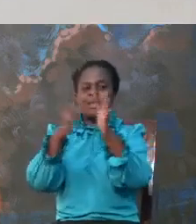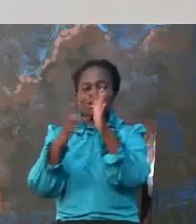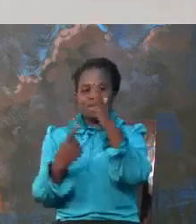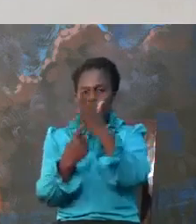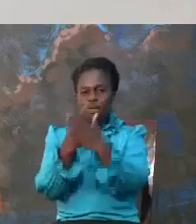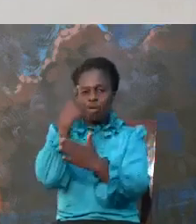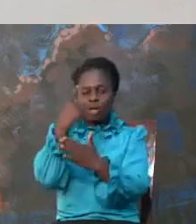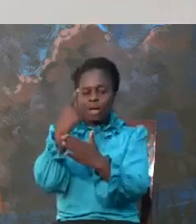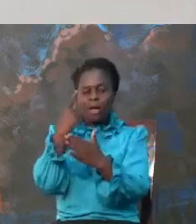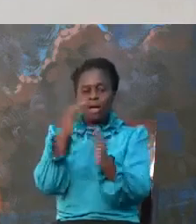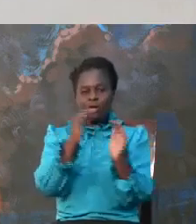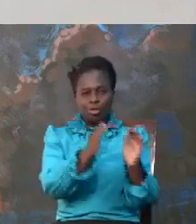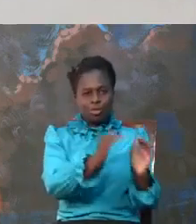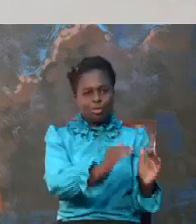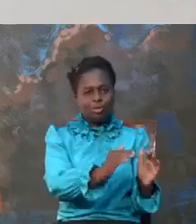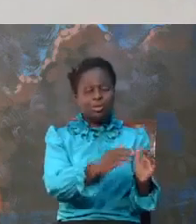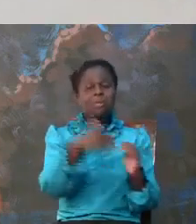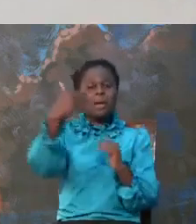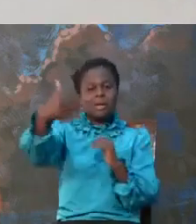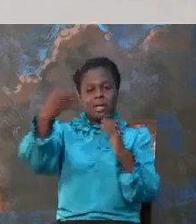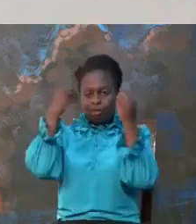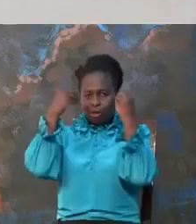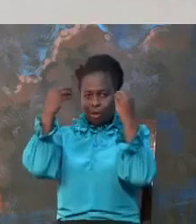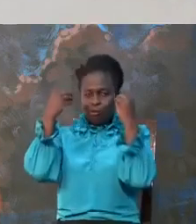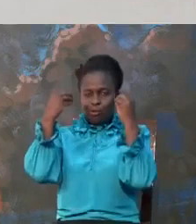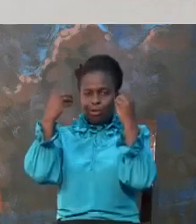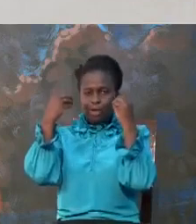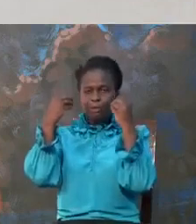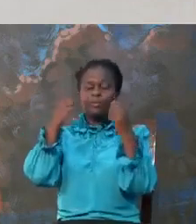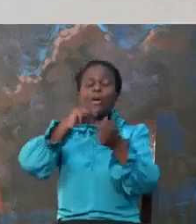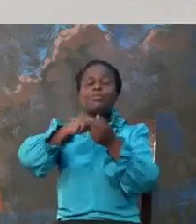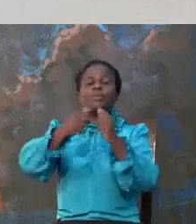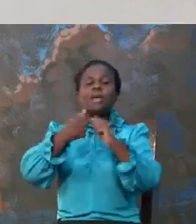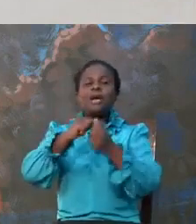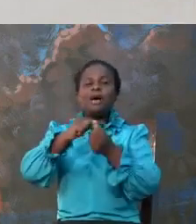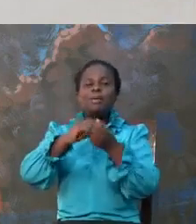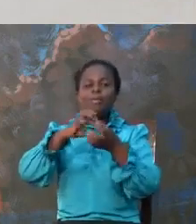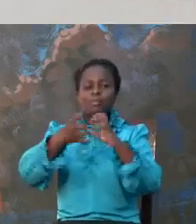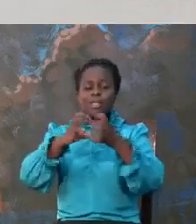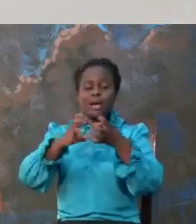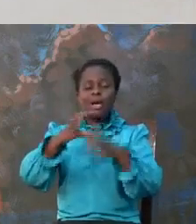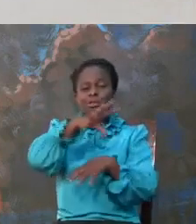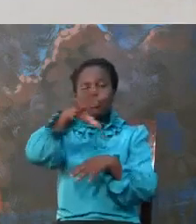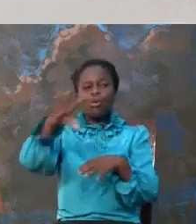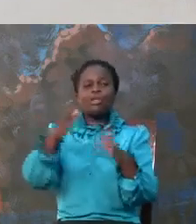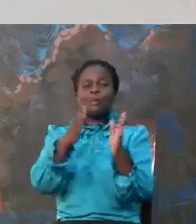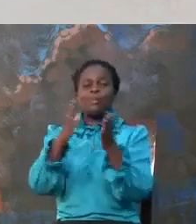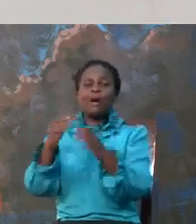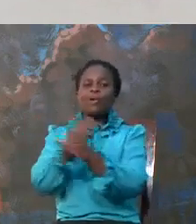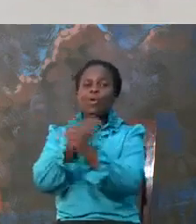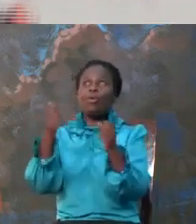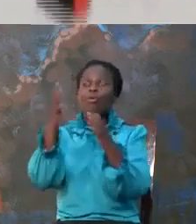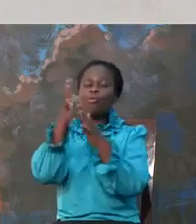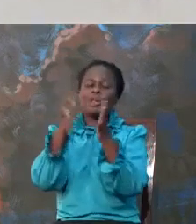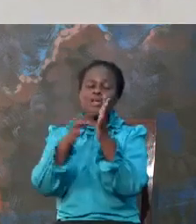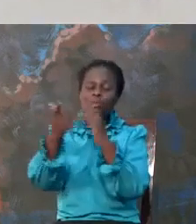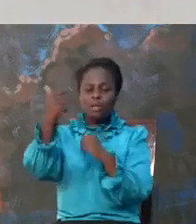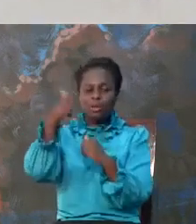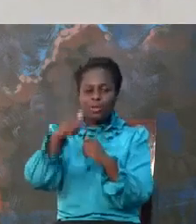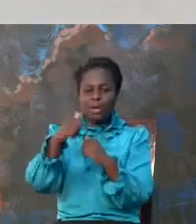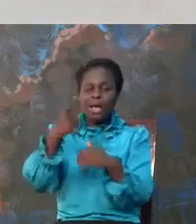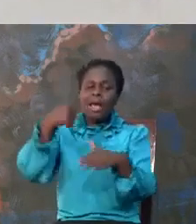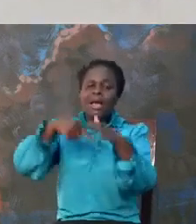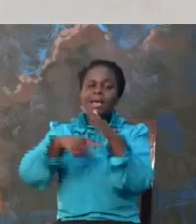kwa sasa uweze kuona mchakato mkubwa, mpango wa wokovu Yesu anauweka. Biblia inaeleza ya kwamba ndani ya maisha